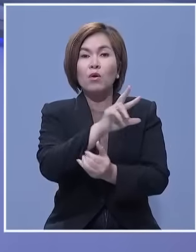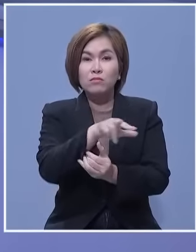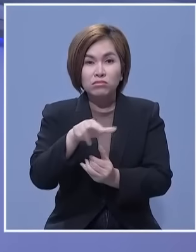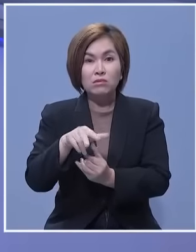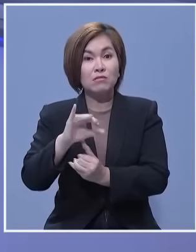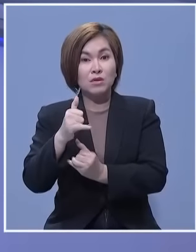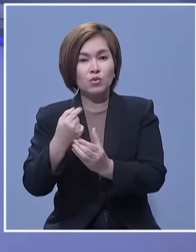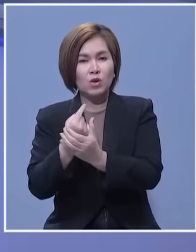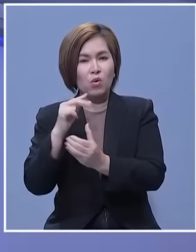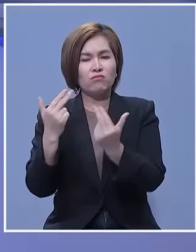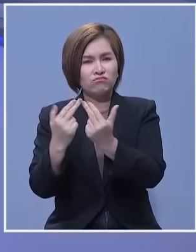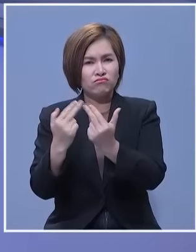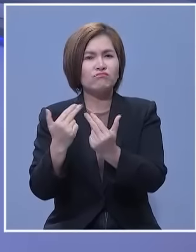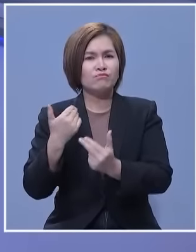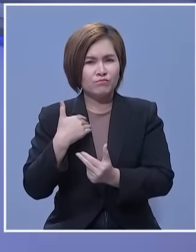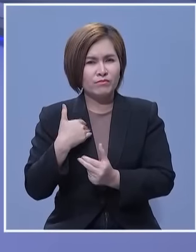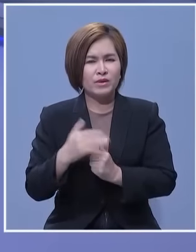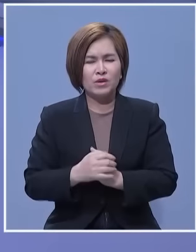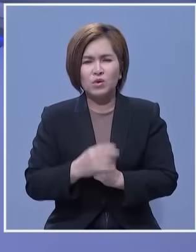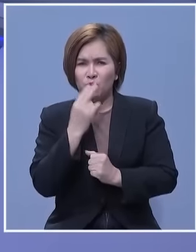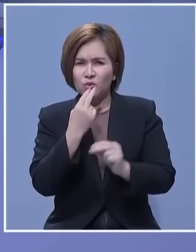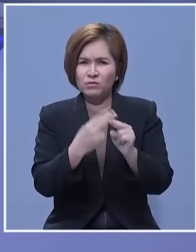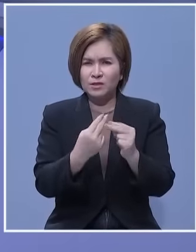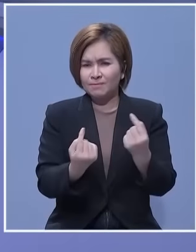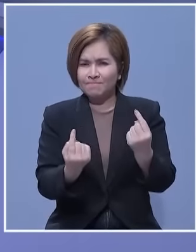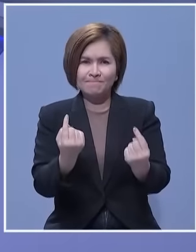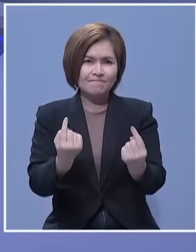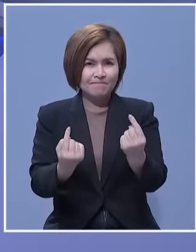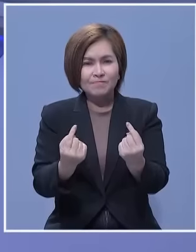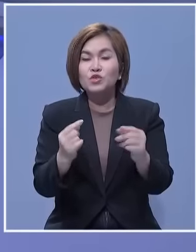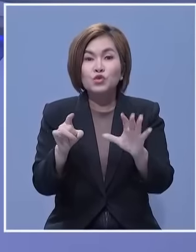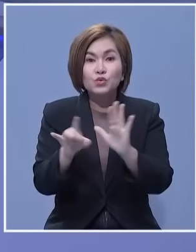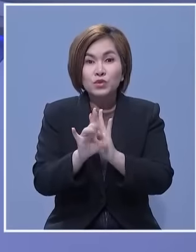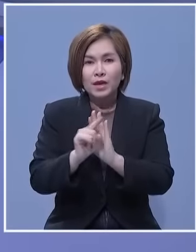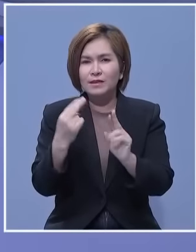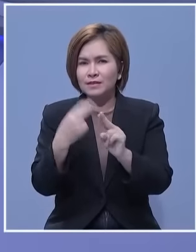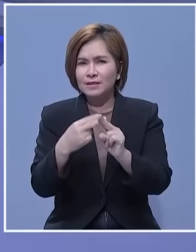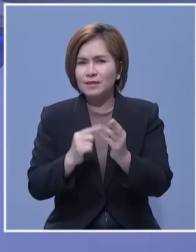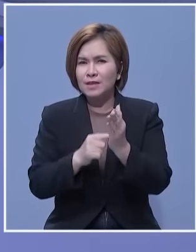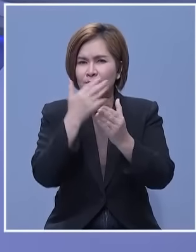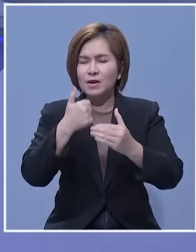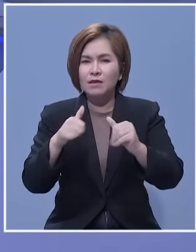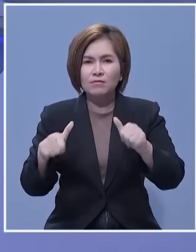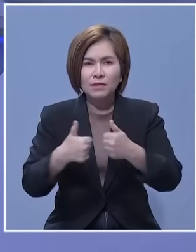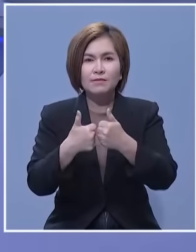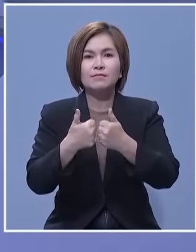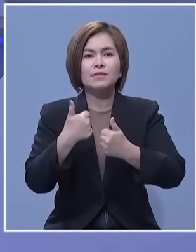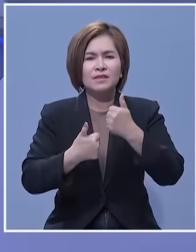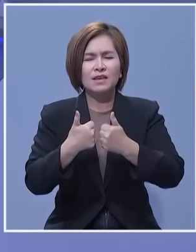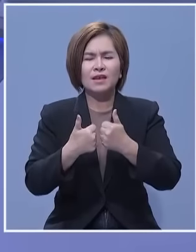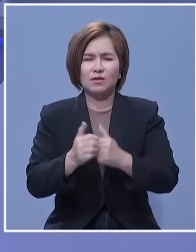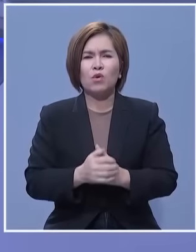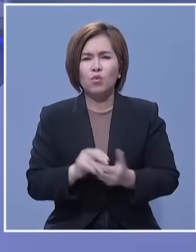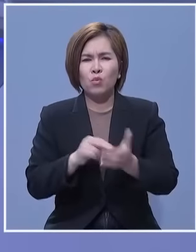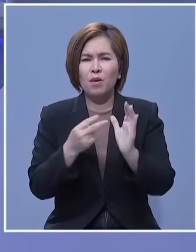พีรพันธ์ก็ได้ครับก็น่าสนใจว่าเอ 2ชื่อนี้เนี่ยสุดท้ายกลายเป็นว่าถ้าเสนอแข่งกันน่ะพรรคร่วมเองก็ตีกันเองอ่ะพูด